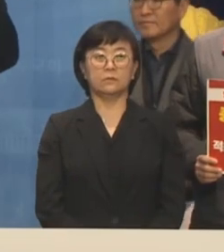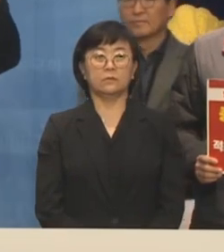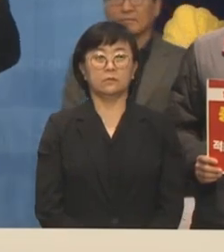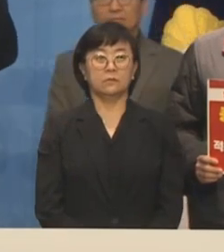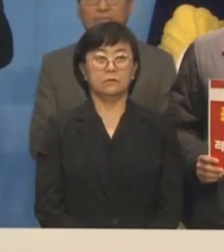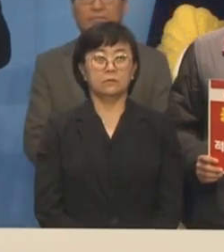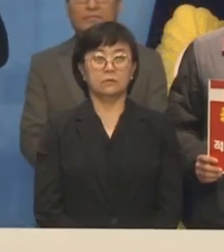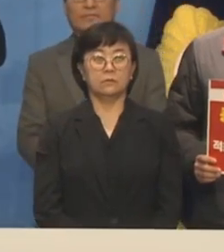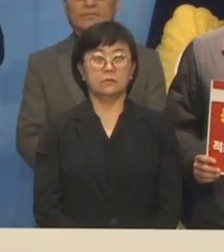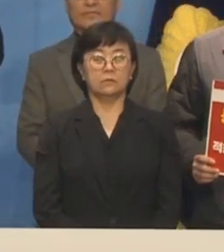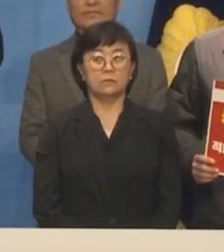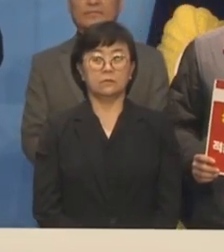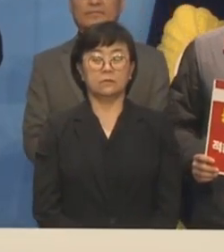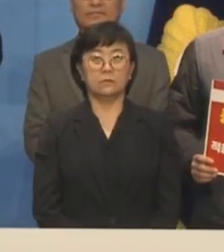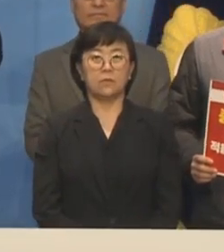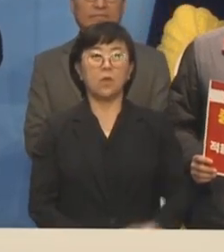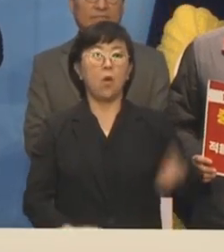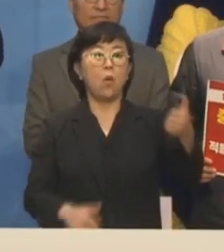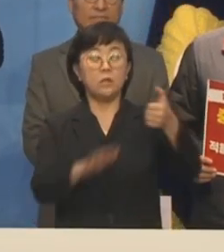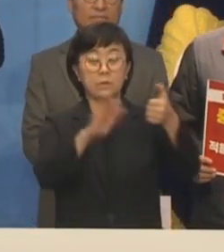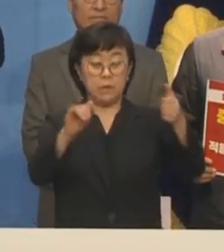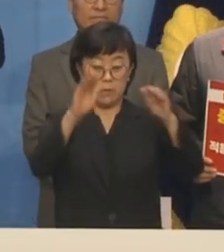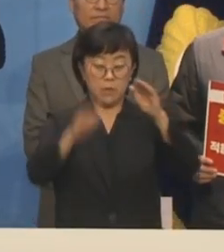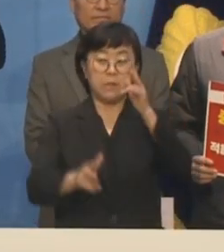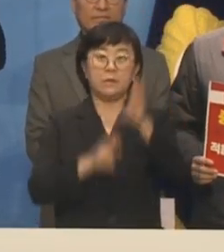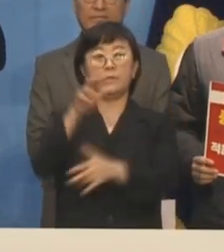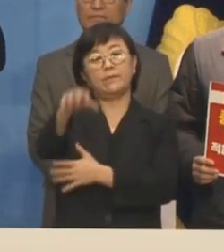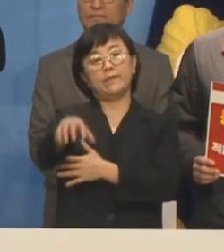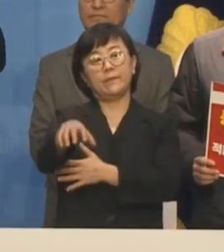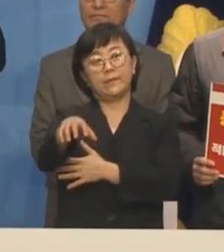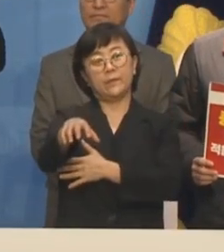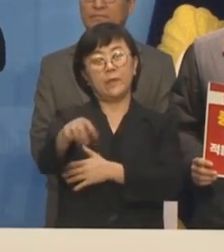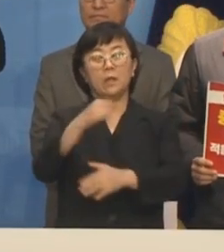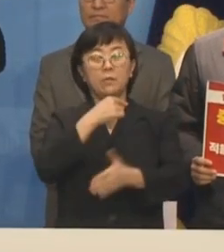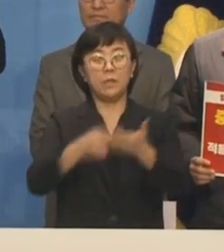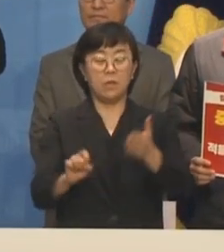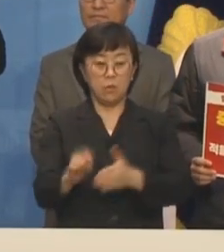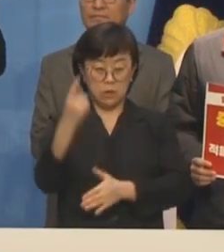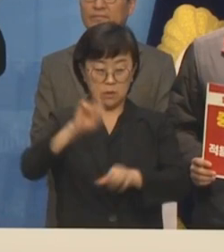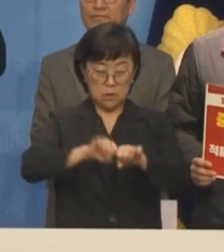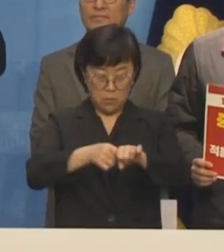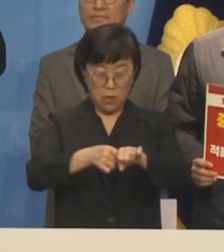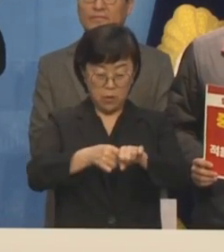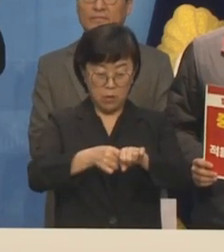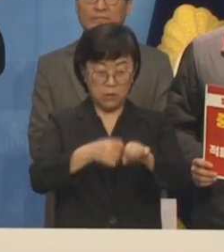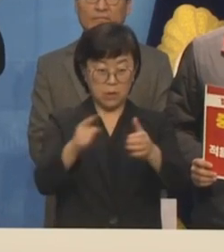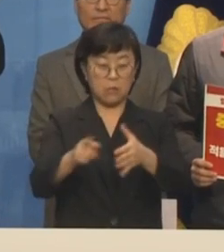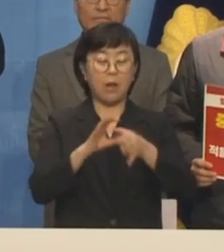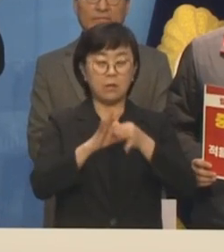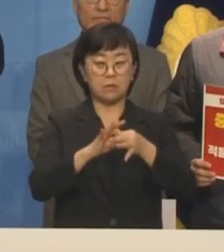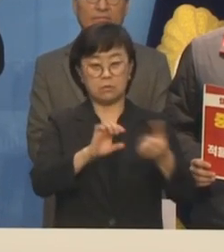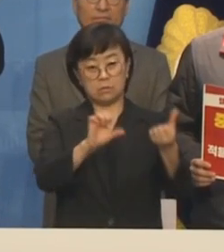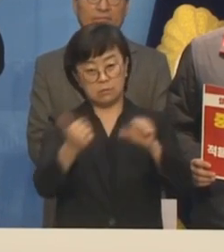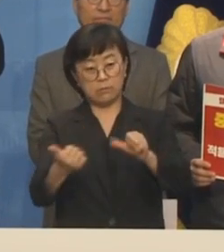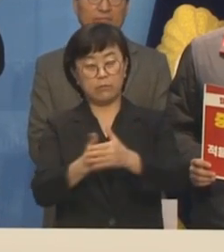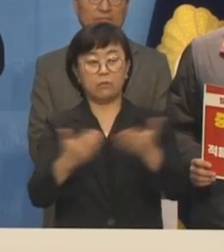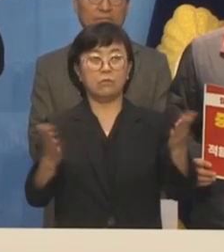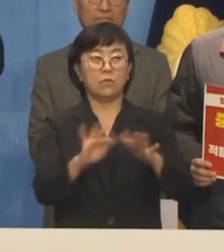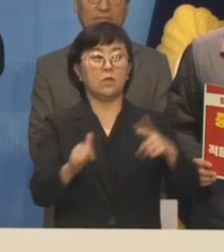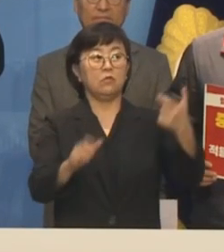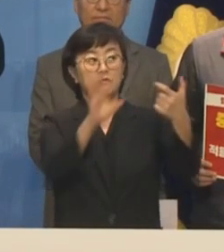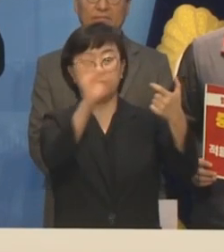네, 50인 미만 사업장에서 중대재해로 사망에 이르게 되는 노동자들의 60%가